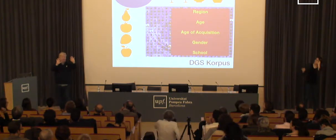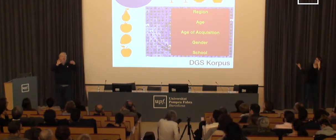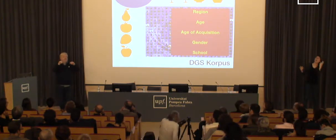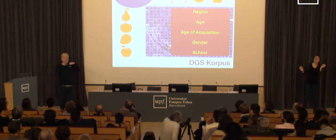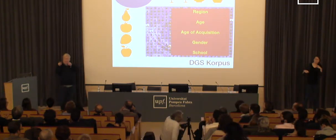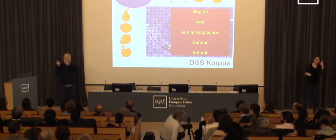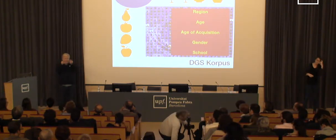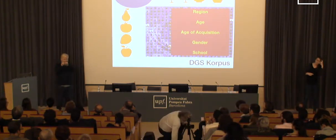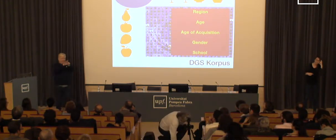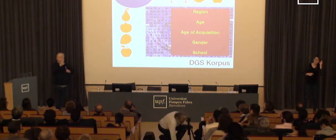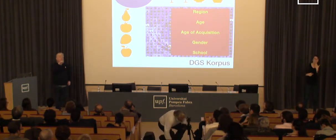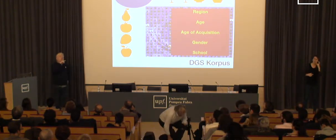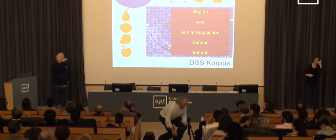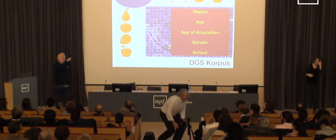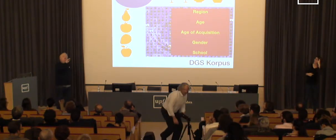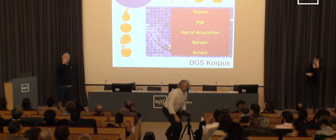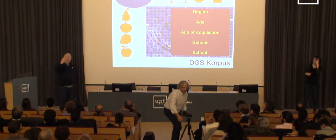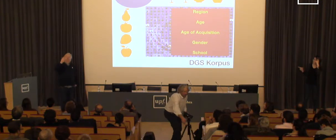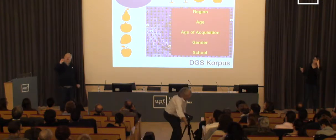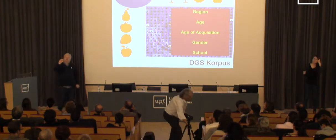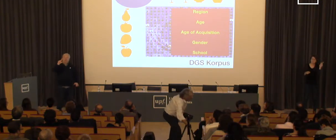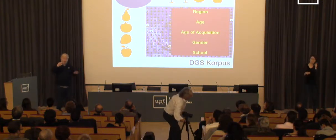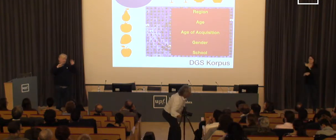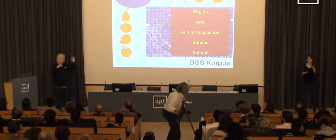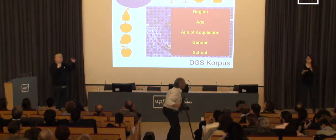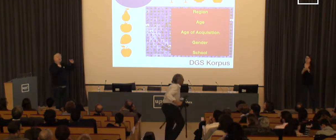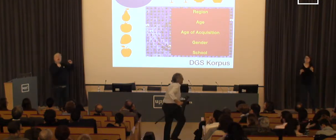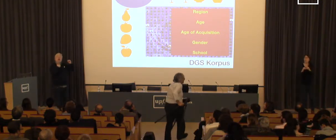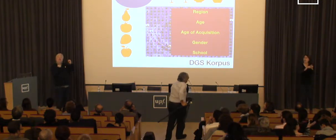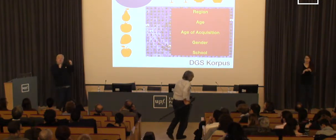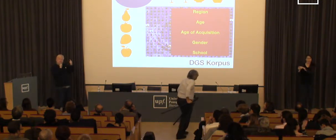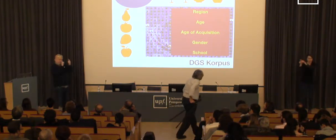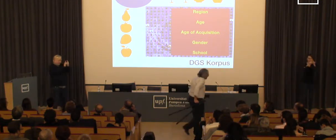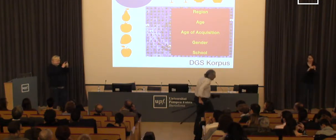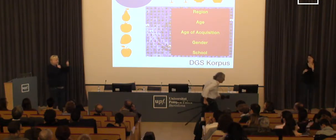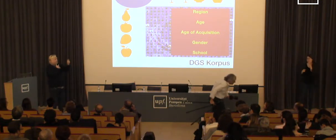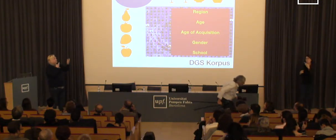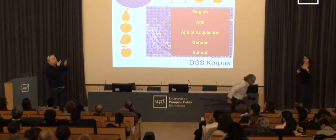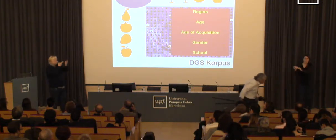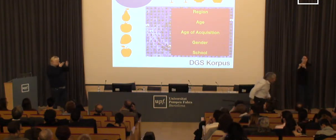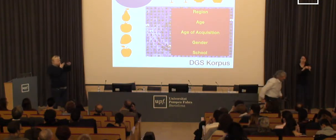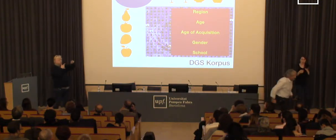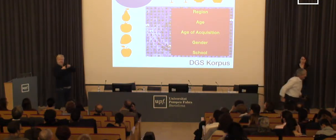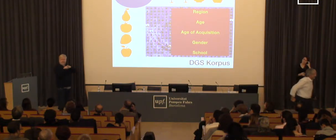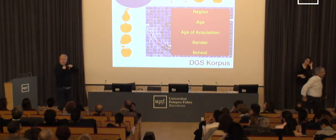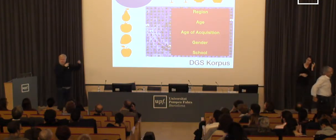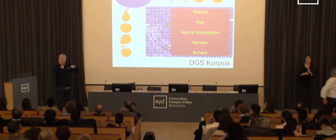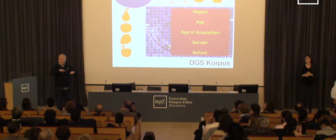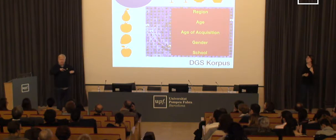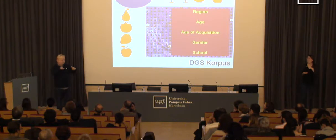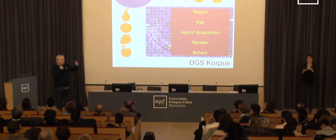Moltes gràcies. Sí, sí, veig que tothom ho fa de la mateixa manera aquí. Bé, en llengua de signes britànica